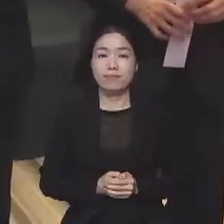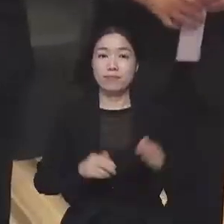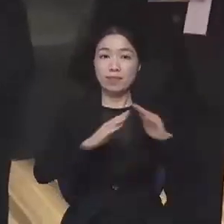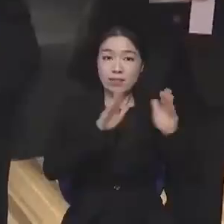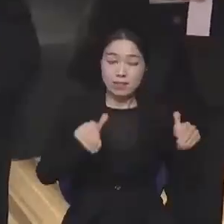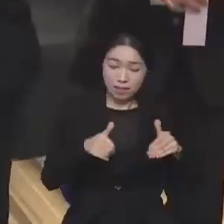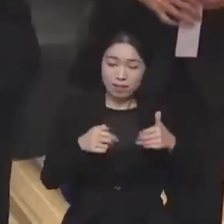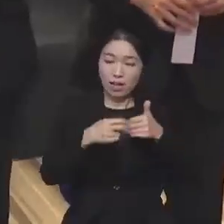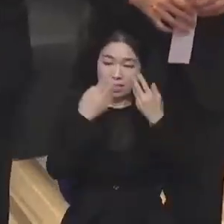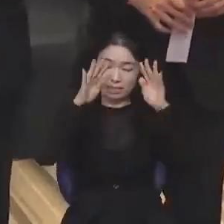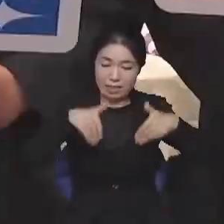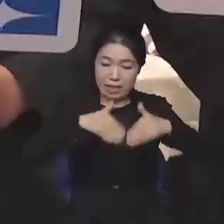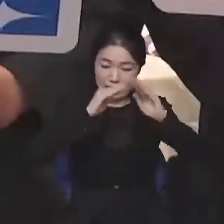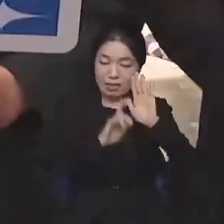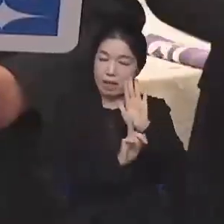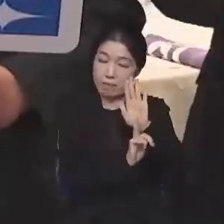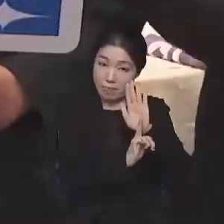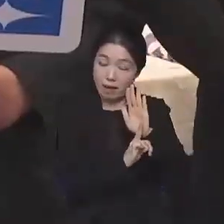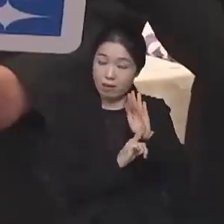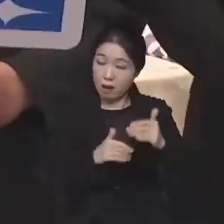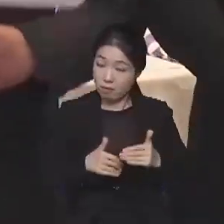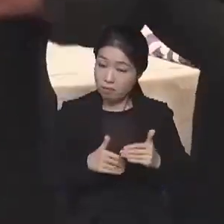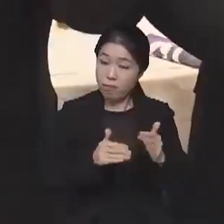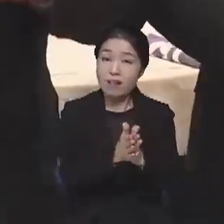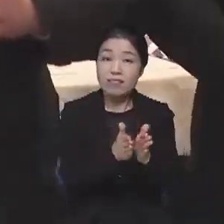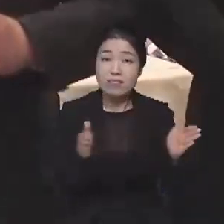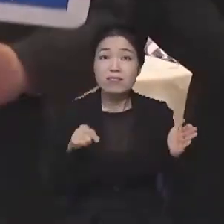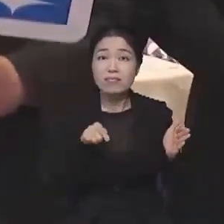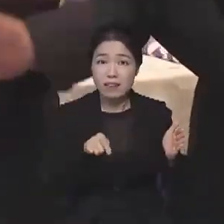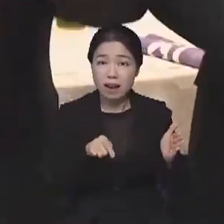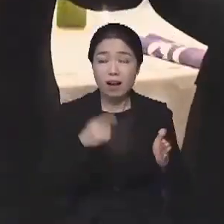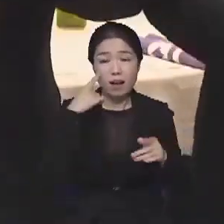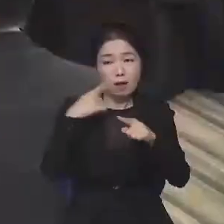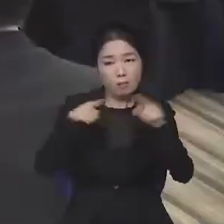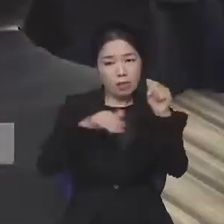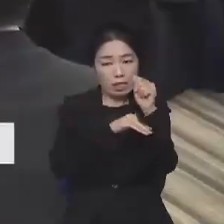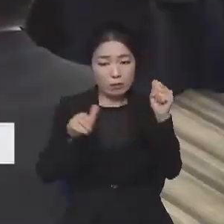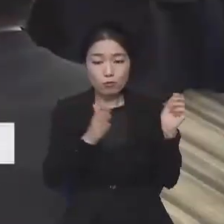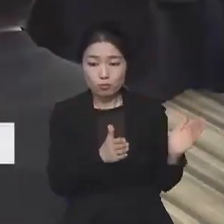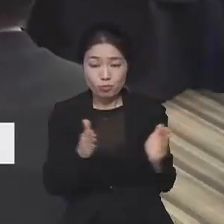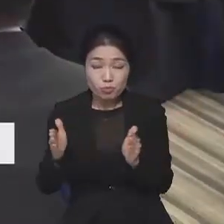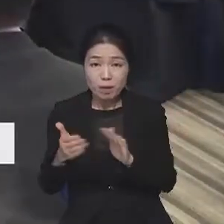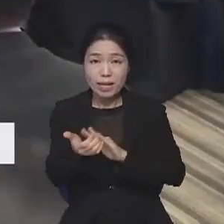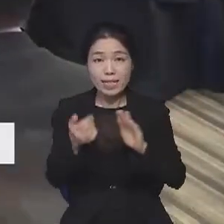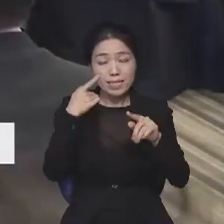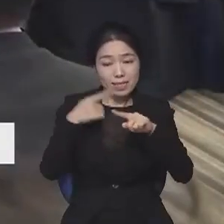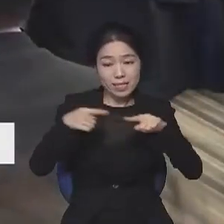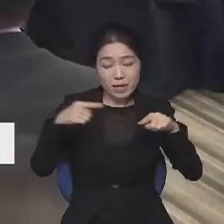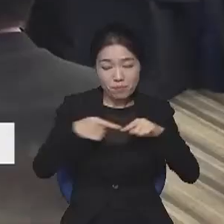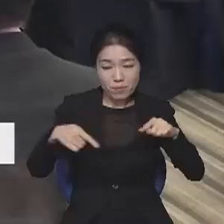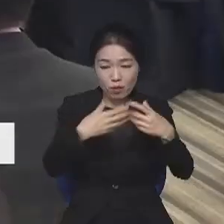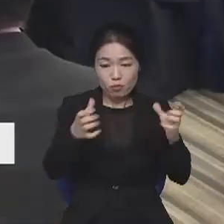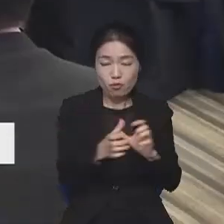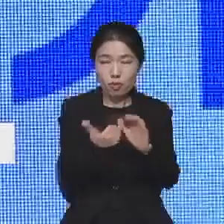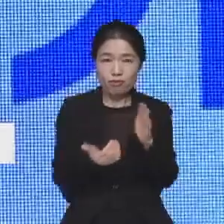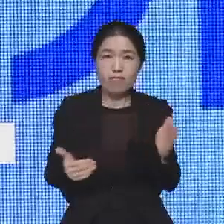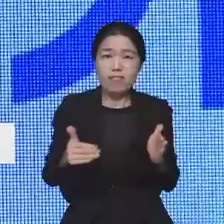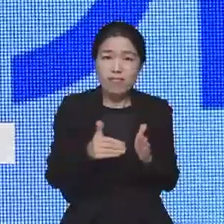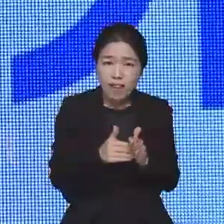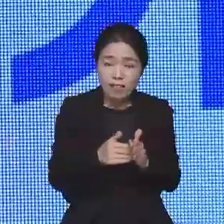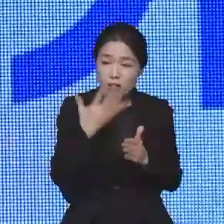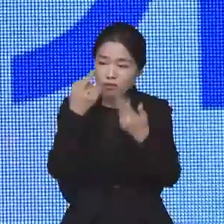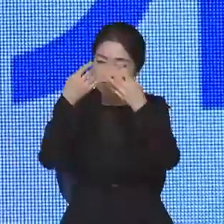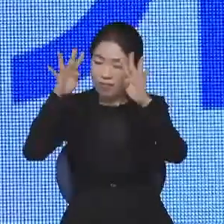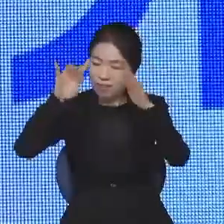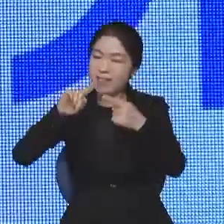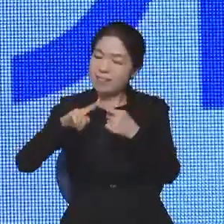전남 국립의대 공모 절차가 본 궤도에 오른 가운데 평가 기준이 마련되는 사전 심사위 구성 전까지